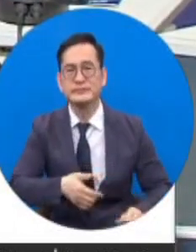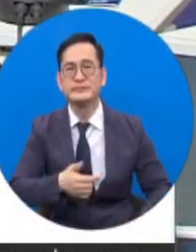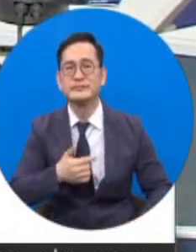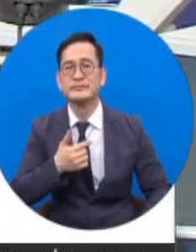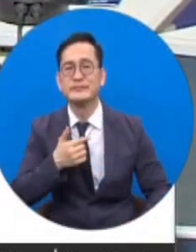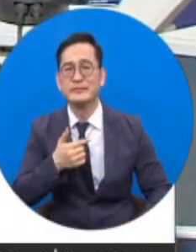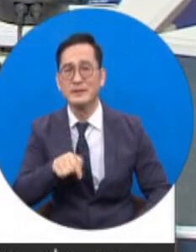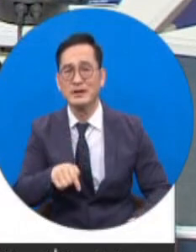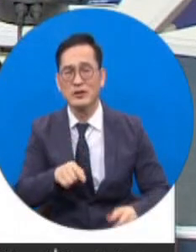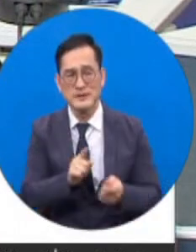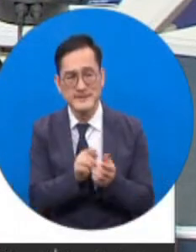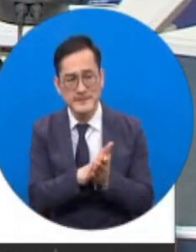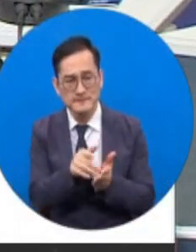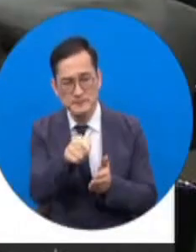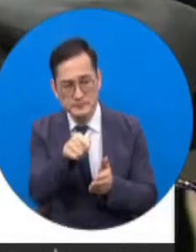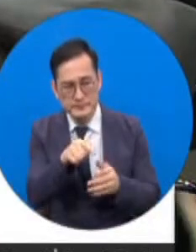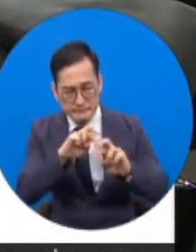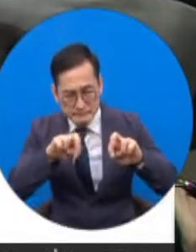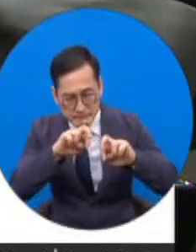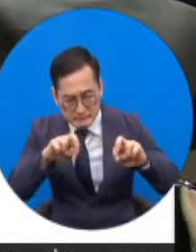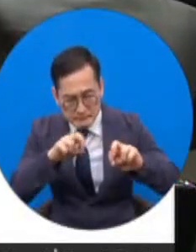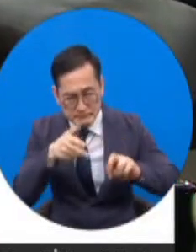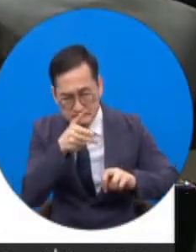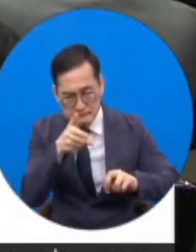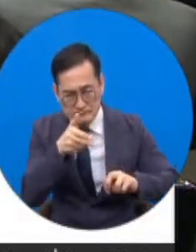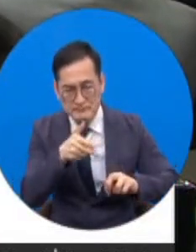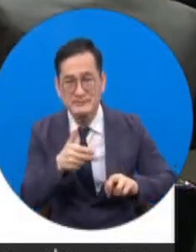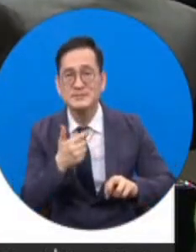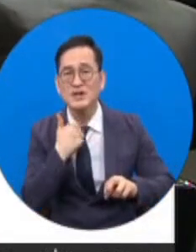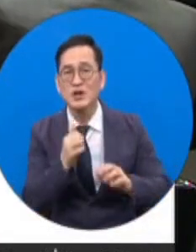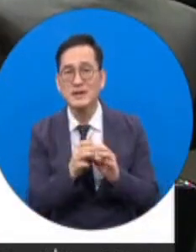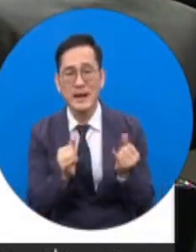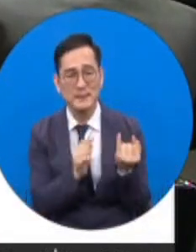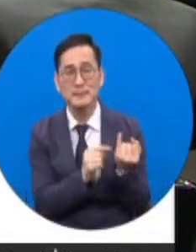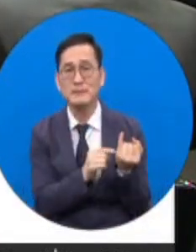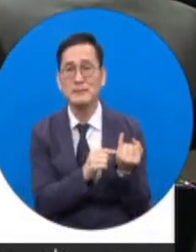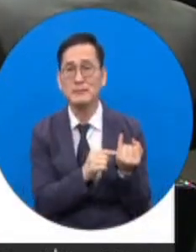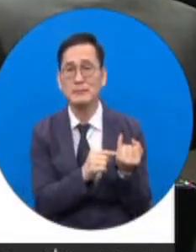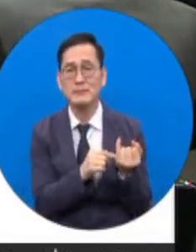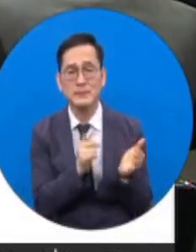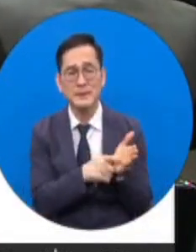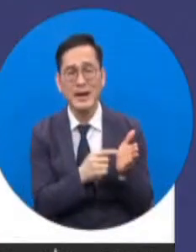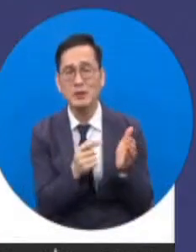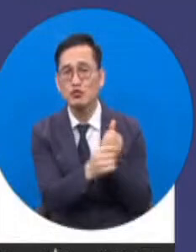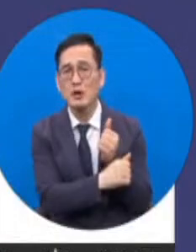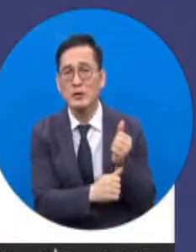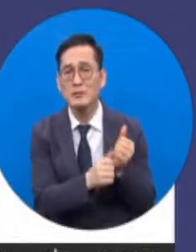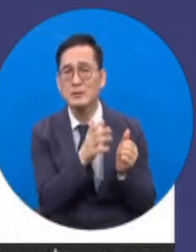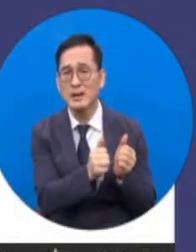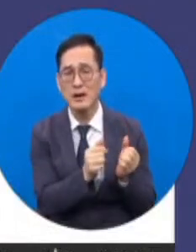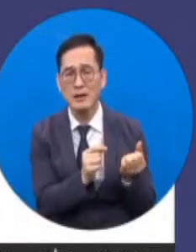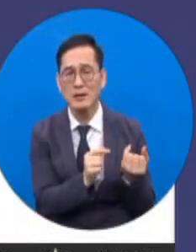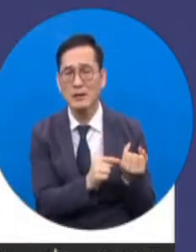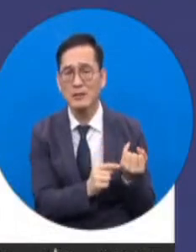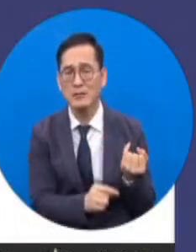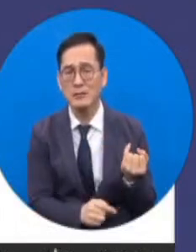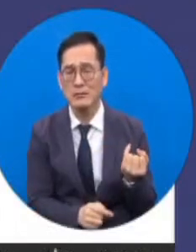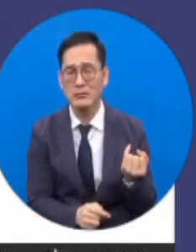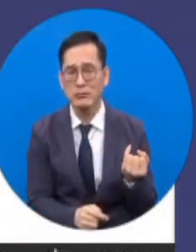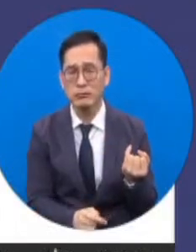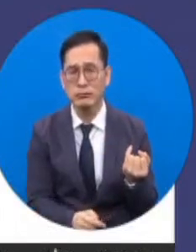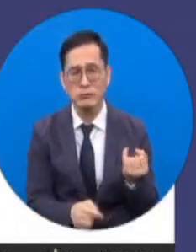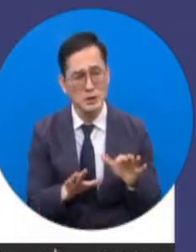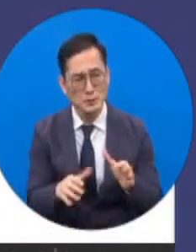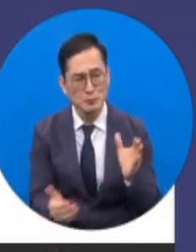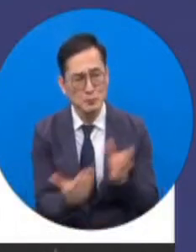무엇보다 이런 일에 대해서 아주 강하게 그리고 단호하게 대처할 거라고 모두들 기대를 하고 있었고 그래서 또